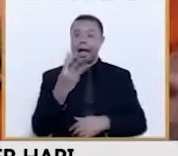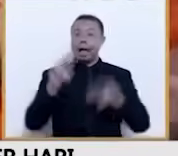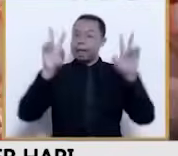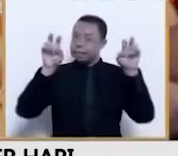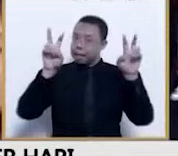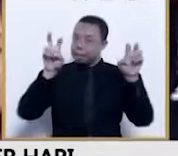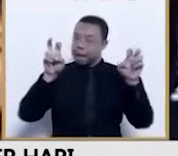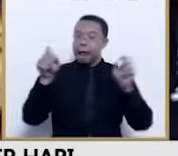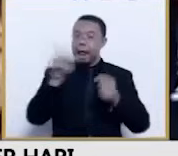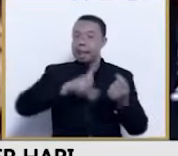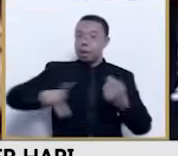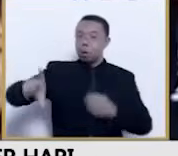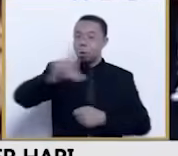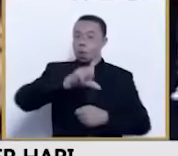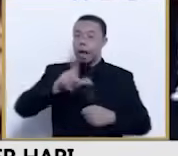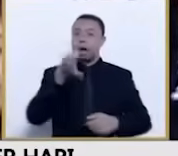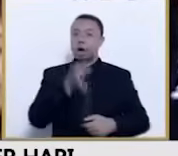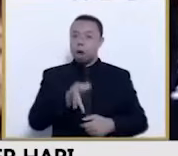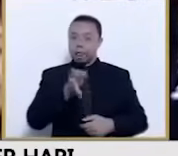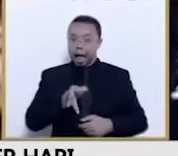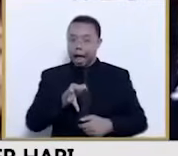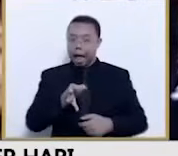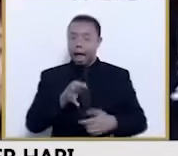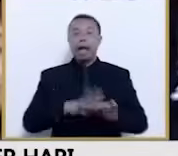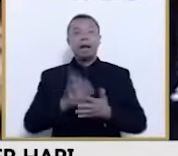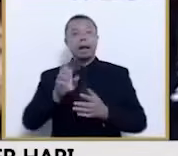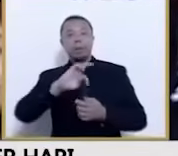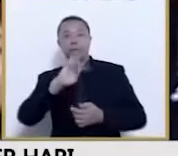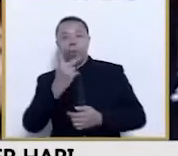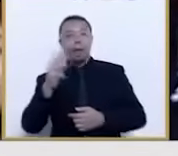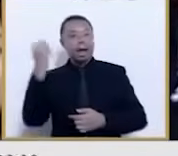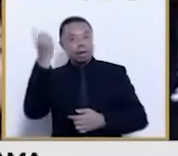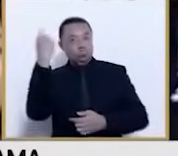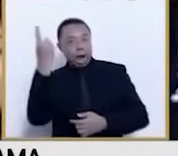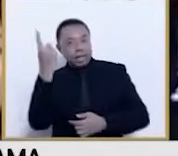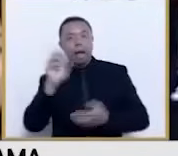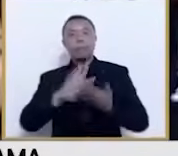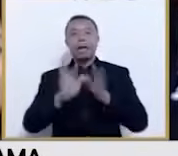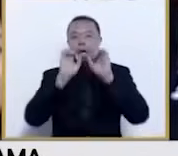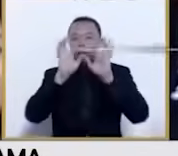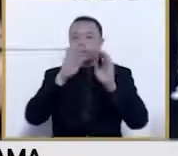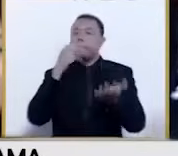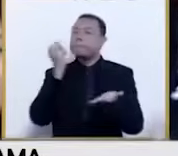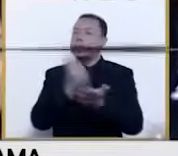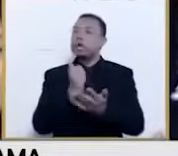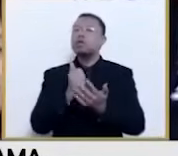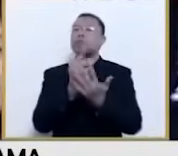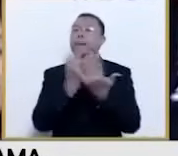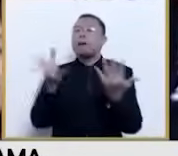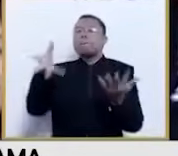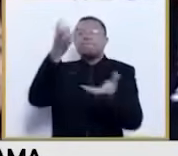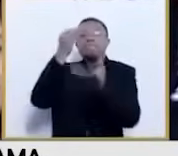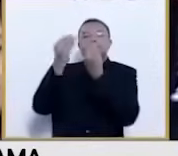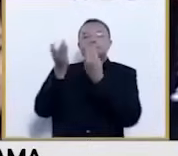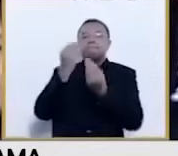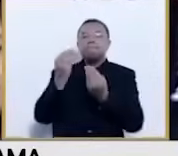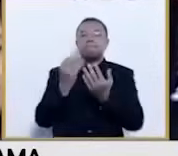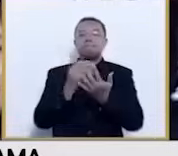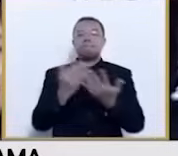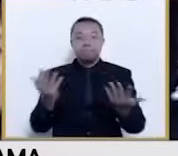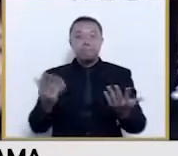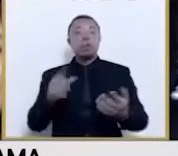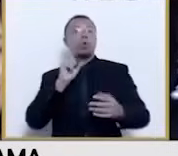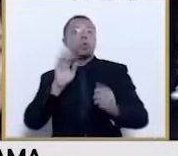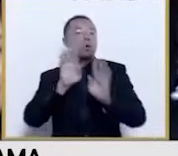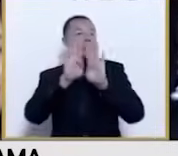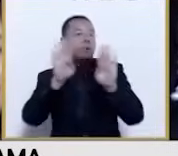tema lingkungan perkotaan dan perubahan iklim akan menjadi informasi penting bagi masyarakat Jakarta